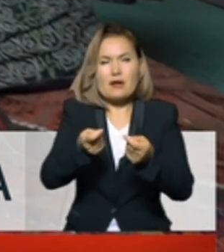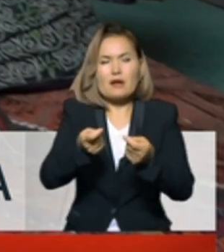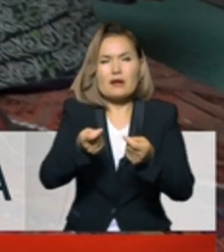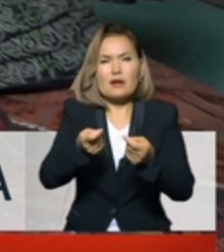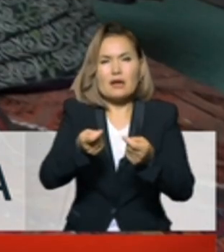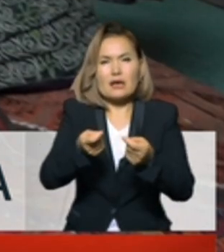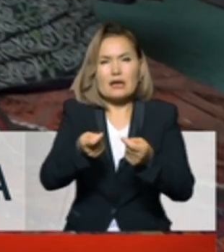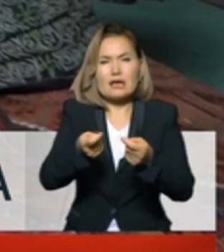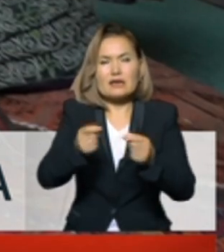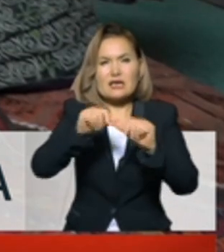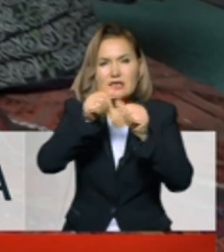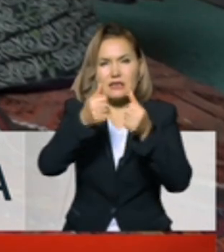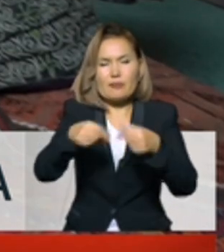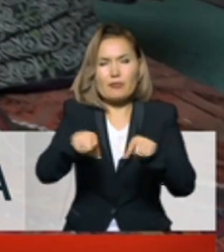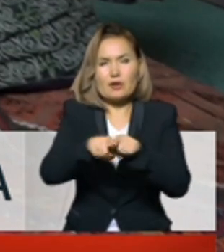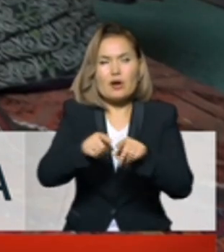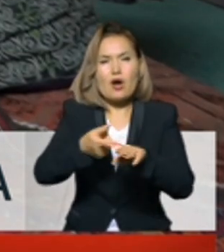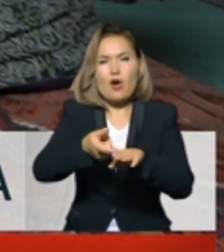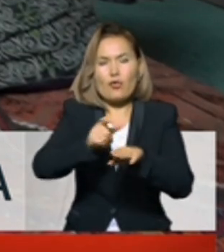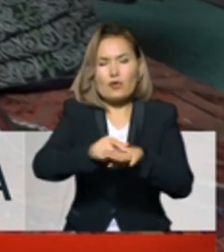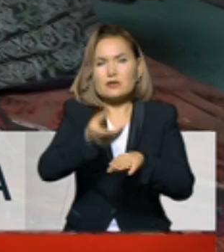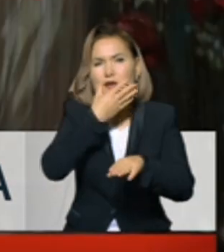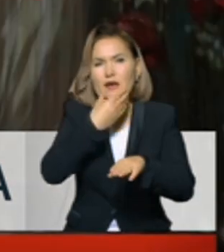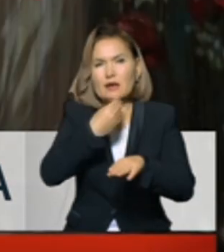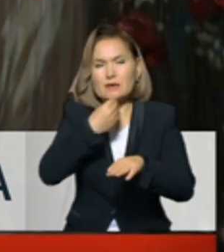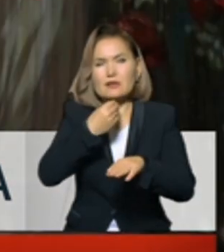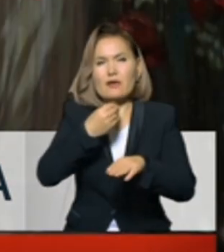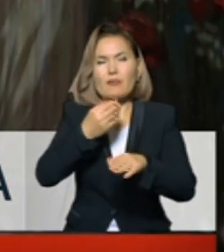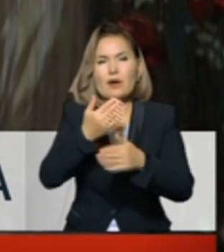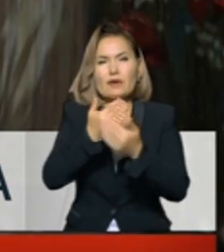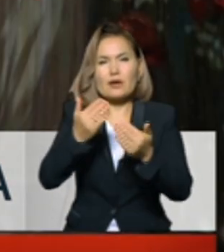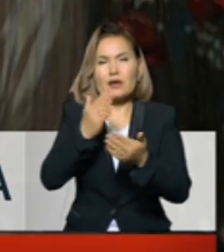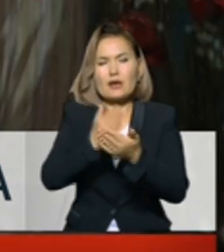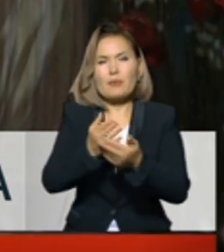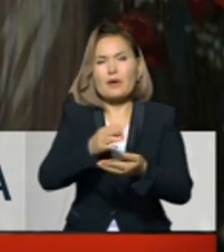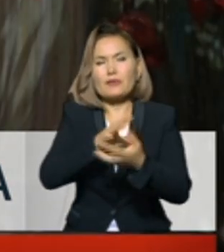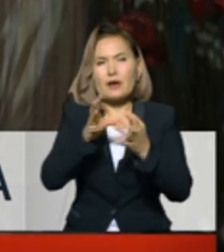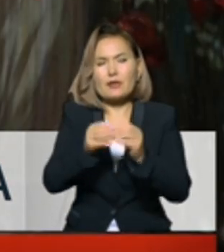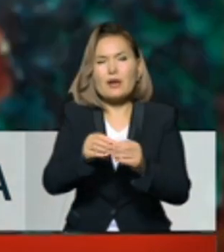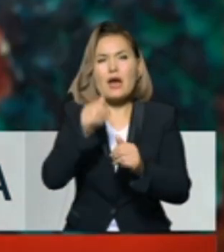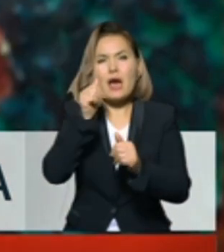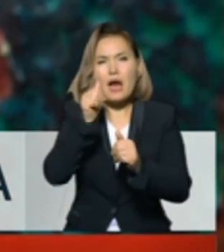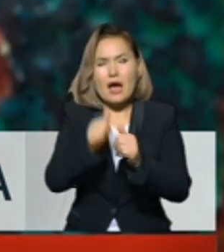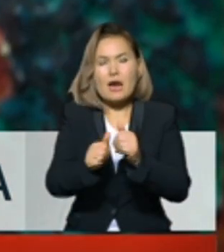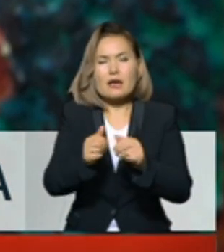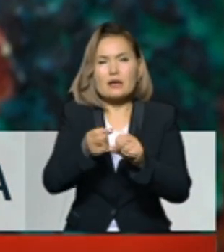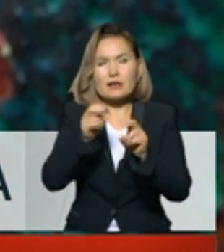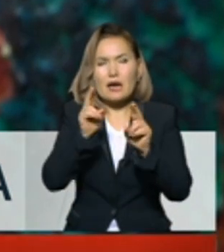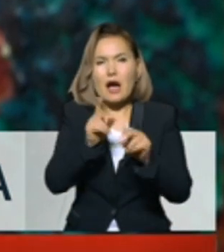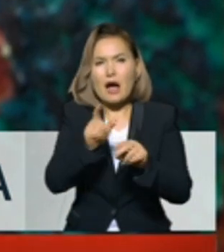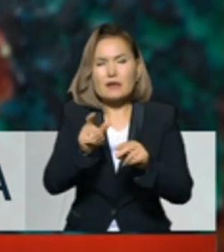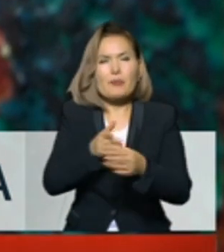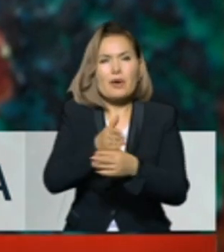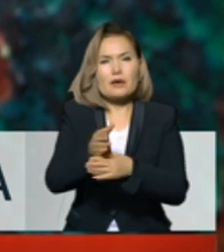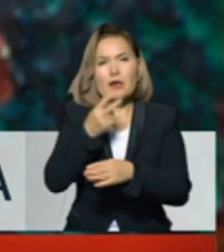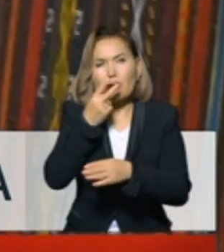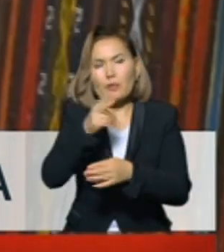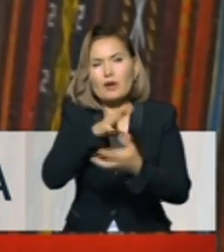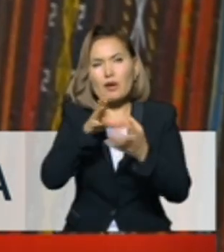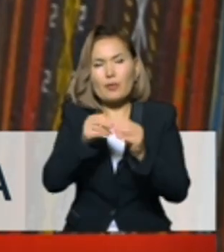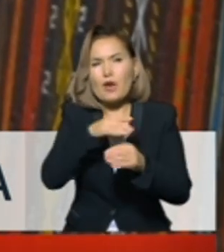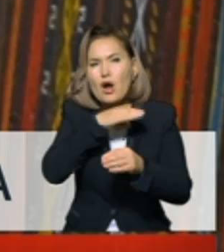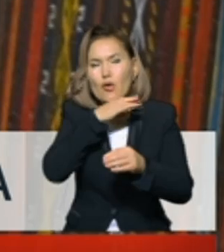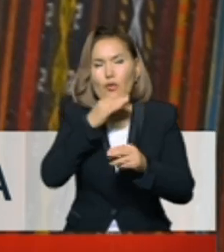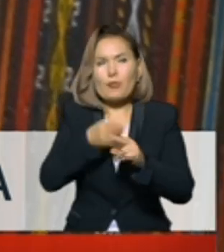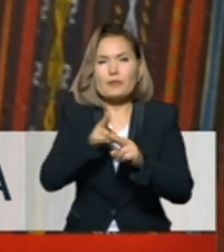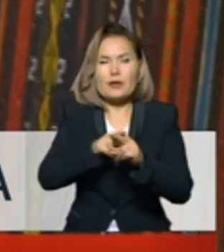Өте сирек кездесетін кілемдердің бірі. Көпқабатты үйдің тұрғындары әркез ауласымен мақтанады. Шамасы келгені данаға қаржылай